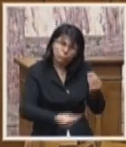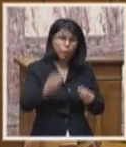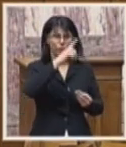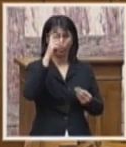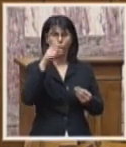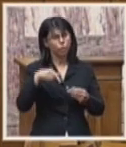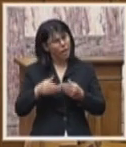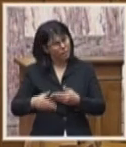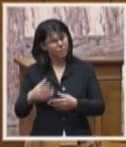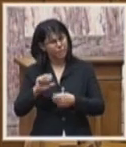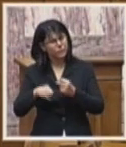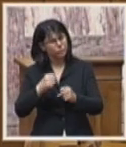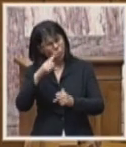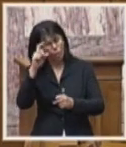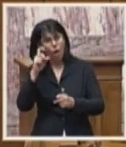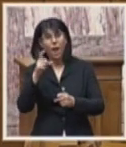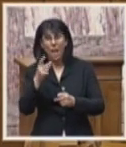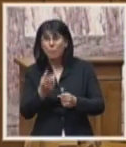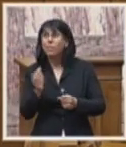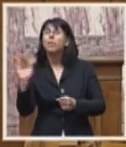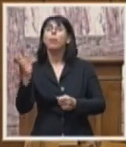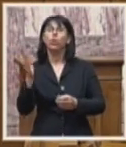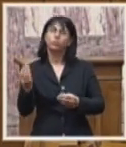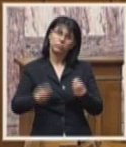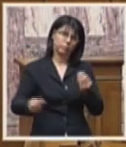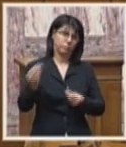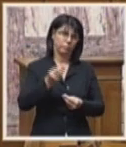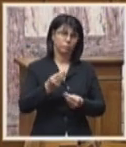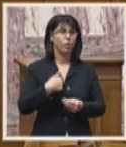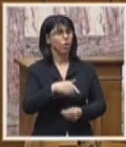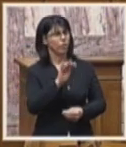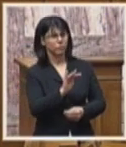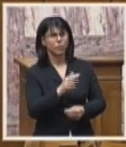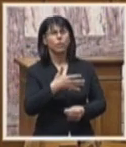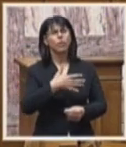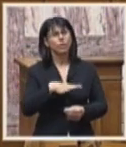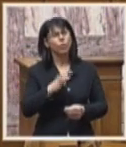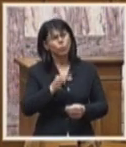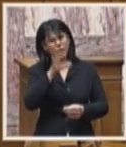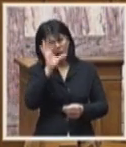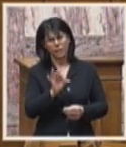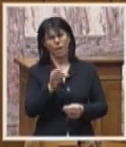Θέλω να μου πείτε, αγαπητοί συνάδελφοι, με ειλικρίνεια κάποια στιγμή. Γιατί το έθεσα και στους αρηγούς των κομμάτων.